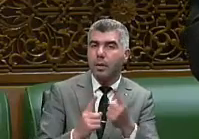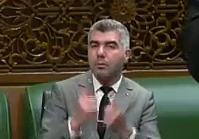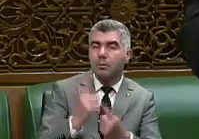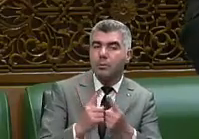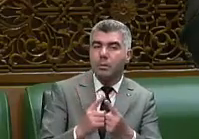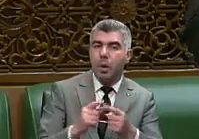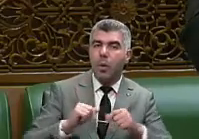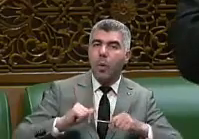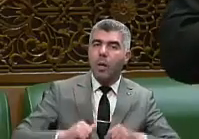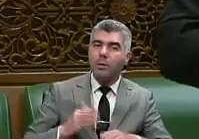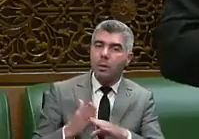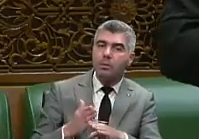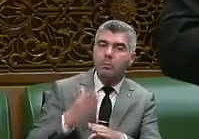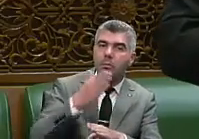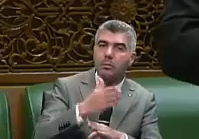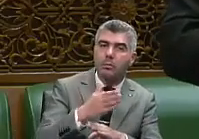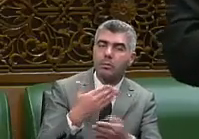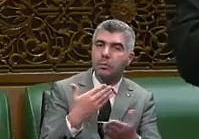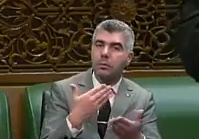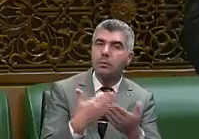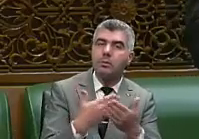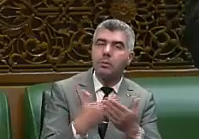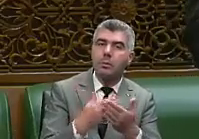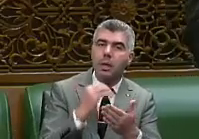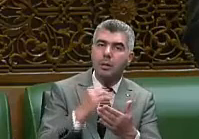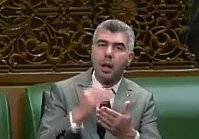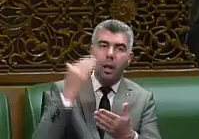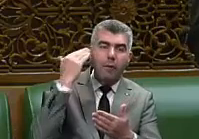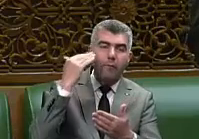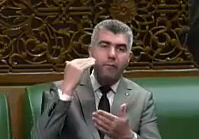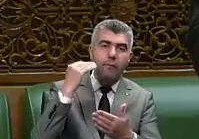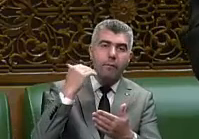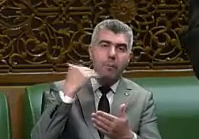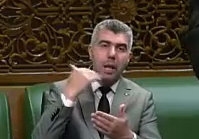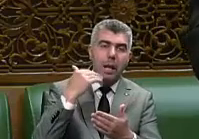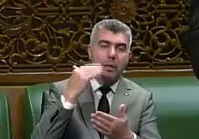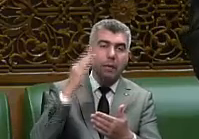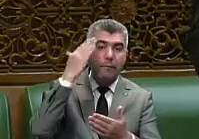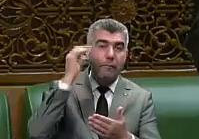بإفادة اللجنة الوزارية بشكل مستجل الوقوف على أوضاع المديرية الجهوية بفاس مكناس خصوصا أن